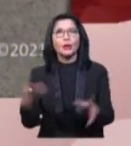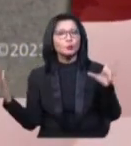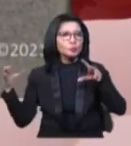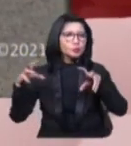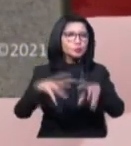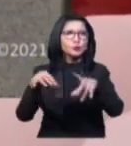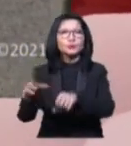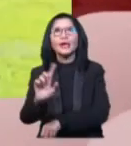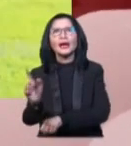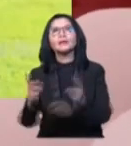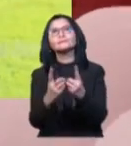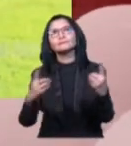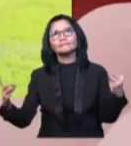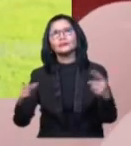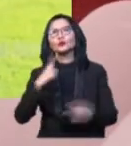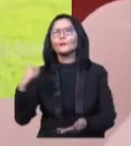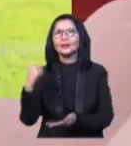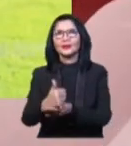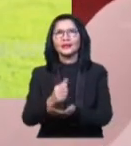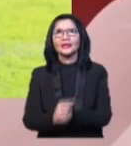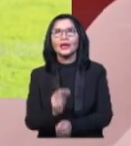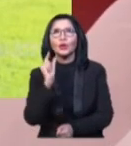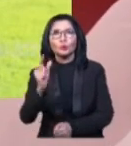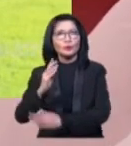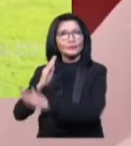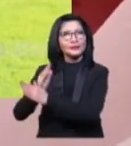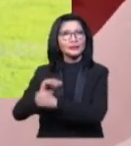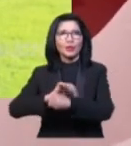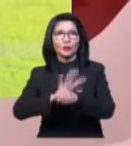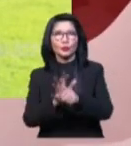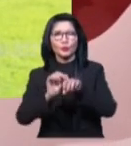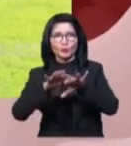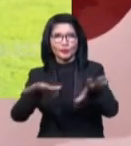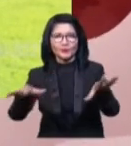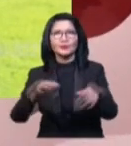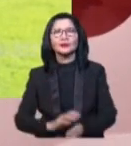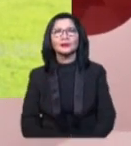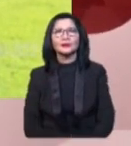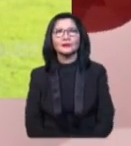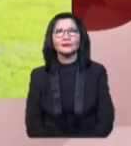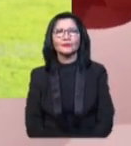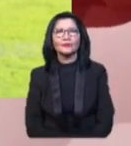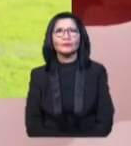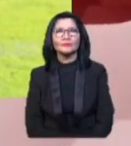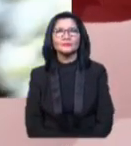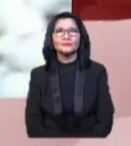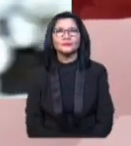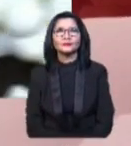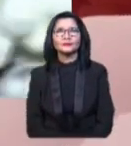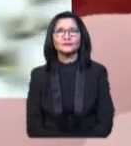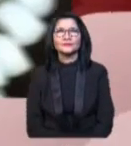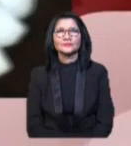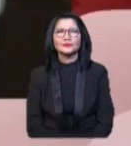berkerumun, menjaga jarak. Ini penting sekali dalam rangka mencegah penularan lebih meningkat lagi.